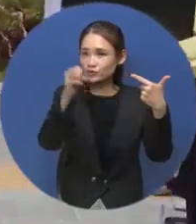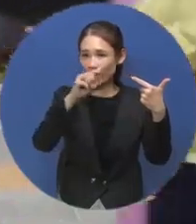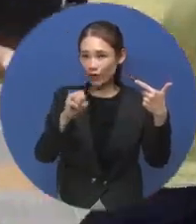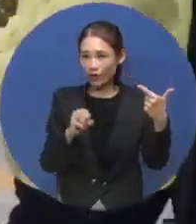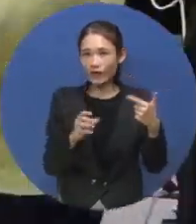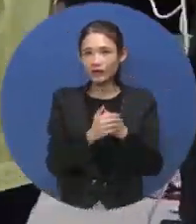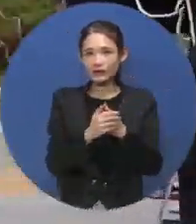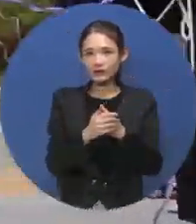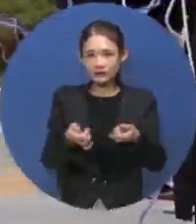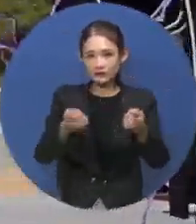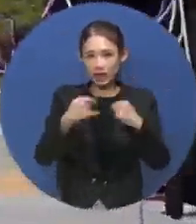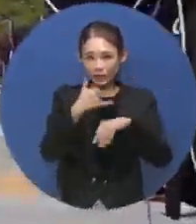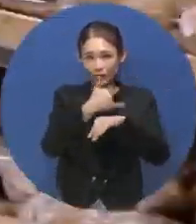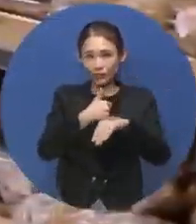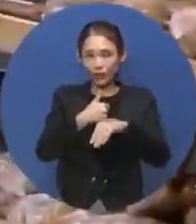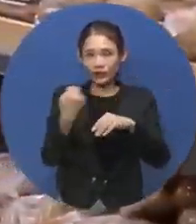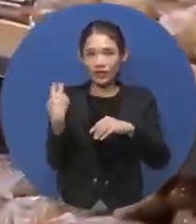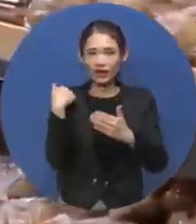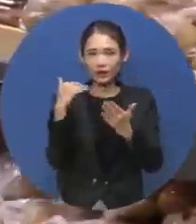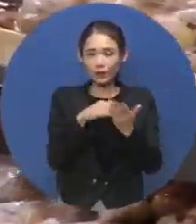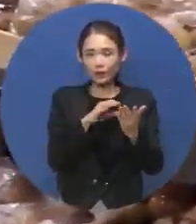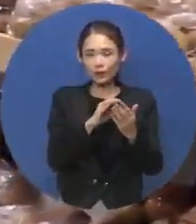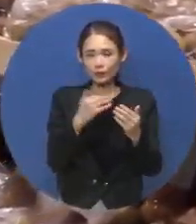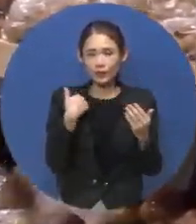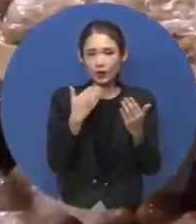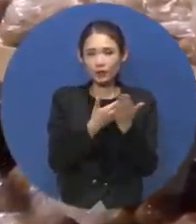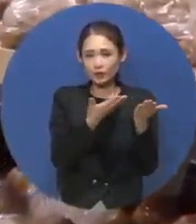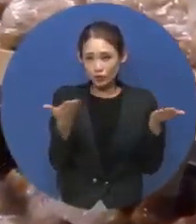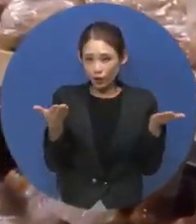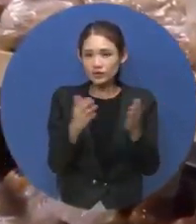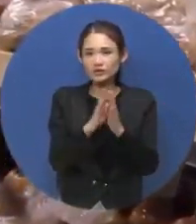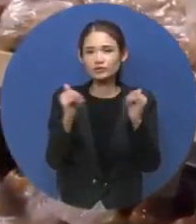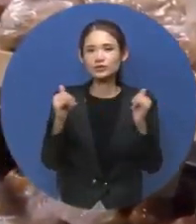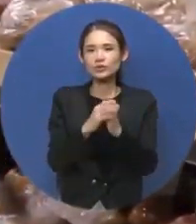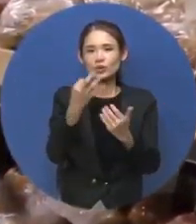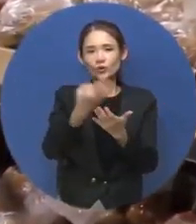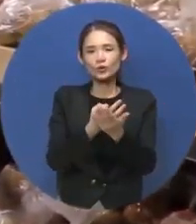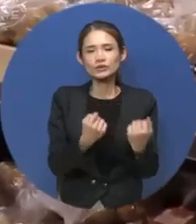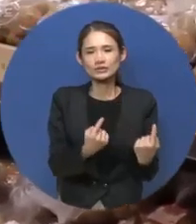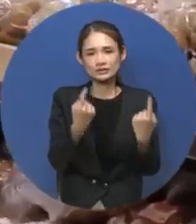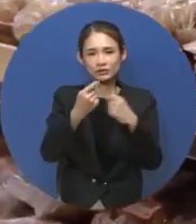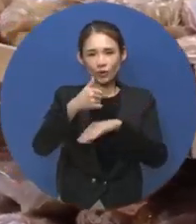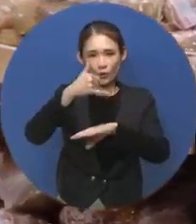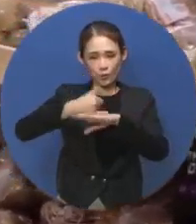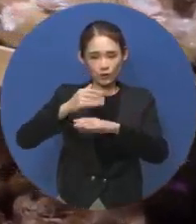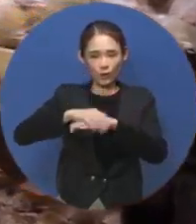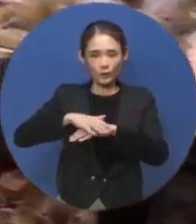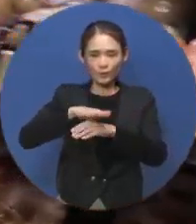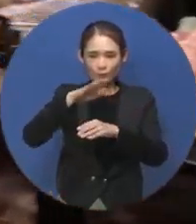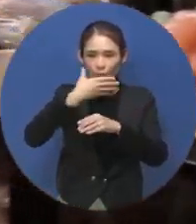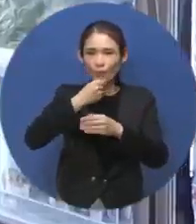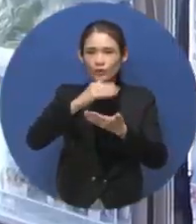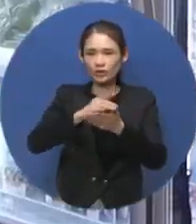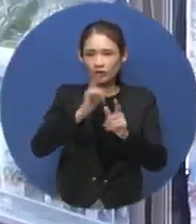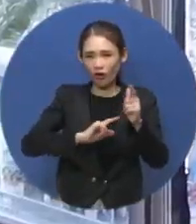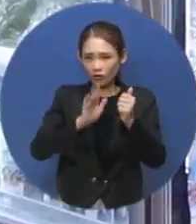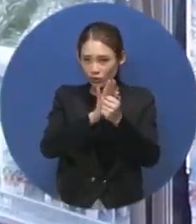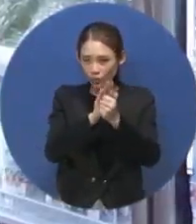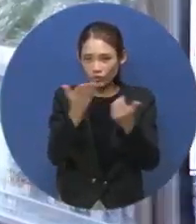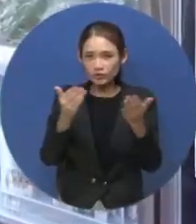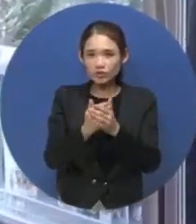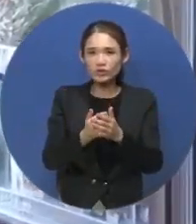배려해 이들이 생산한 농산물을 직거래로 판매를 하고 있습니다. 더욱이 순천